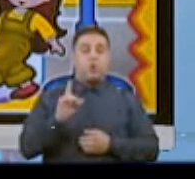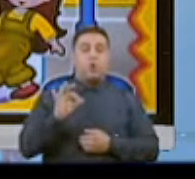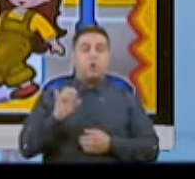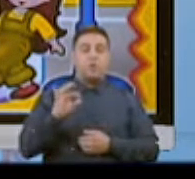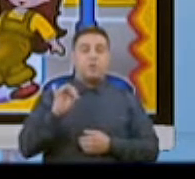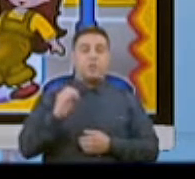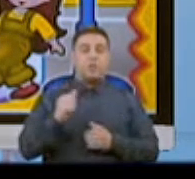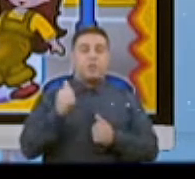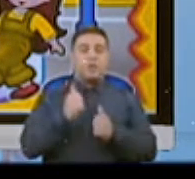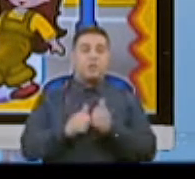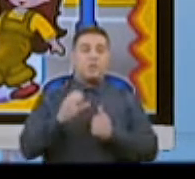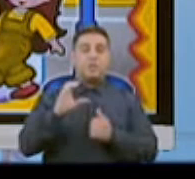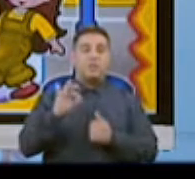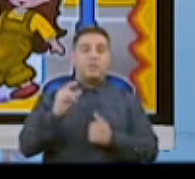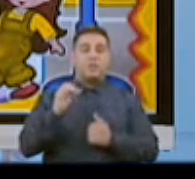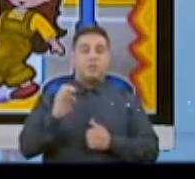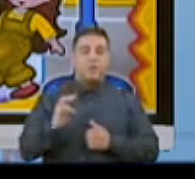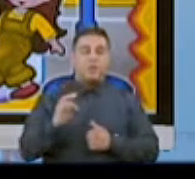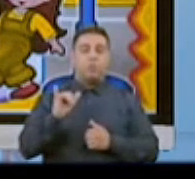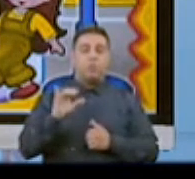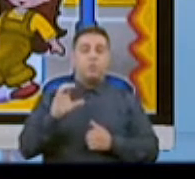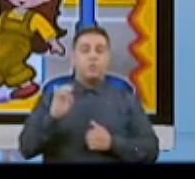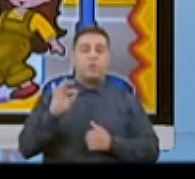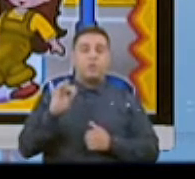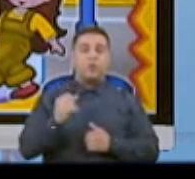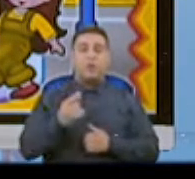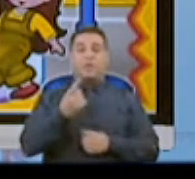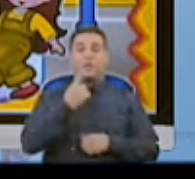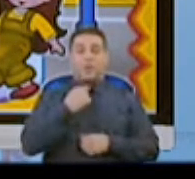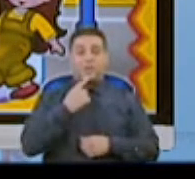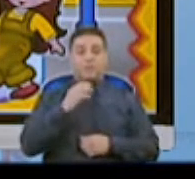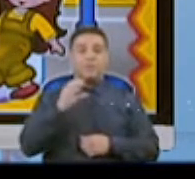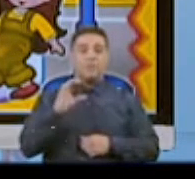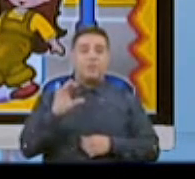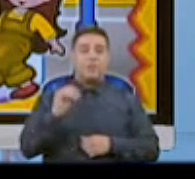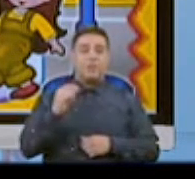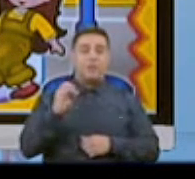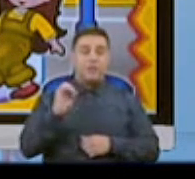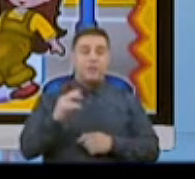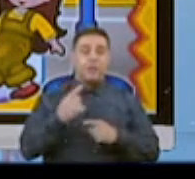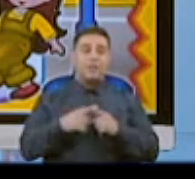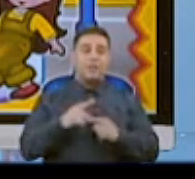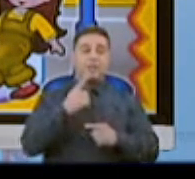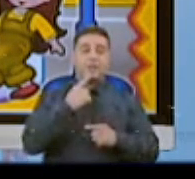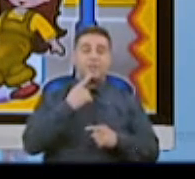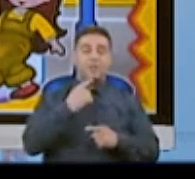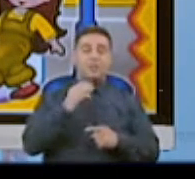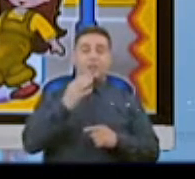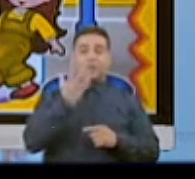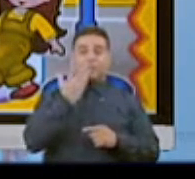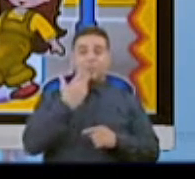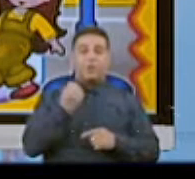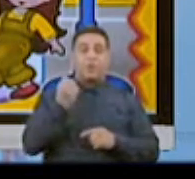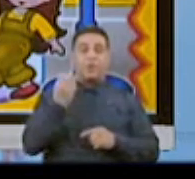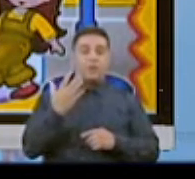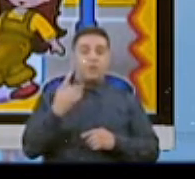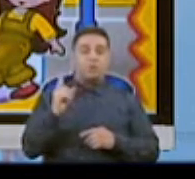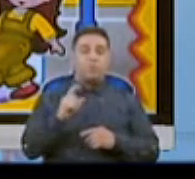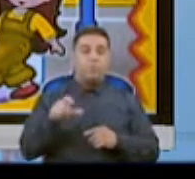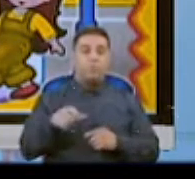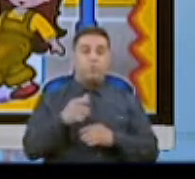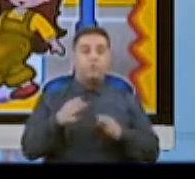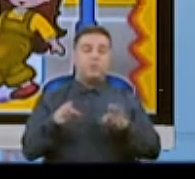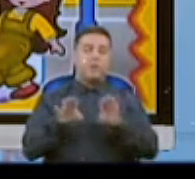означает каждый сигнал у светофора? Красный сигнал. Если красный свет горит, это значит, путь